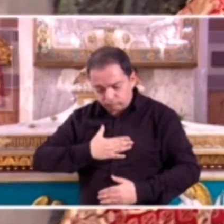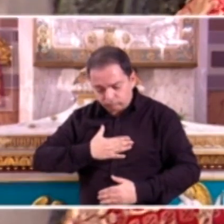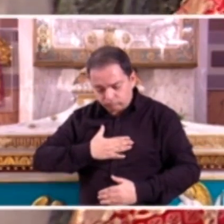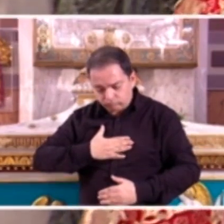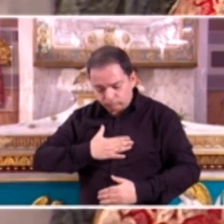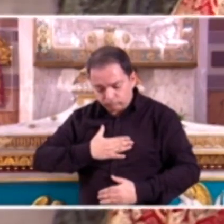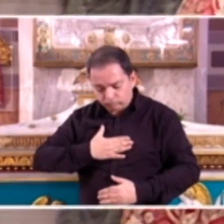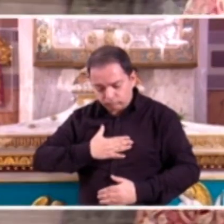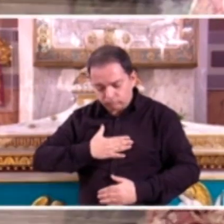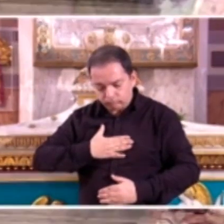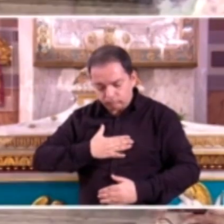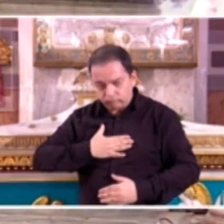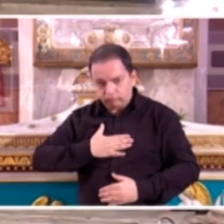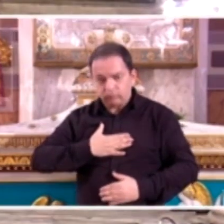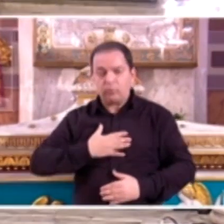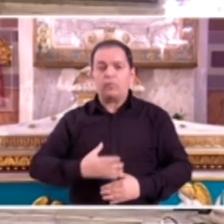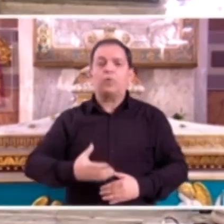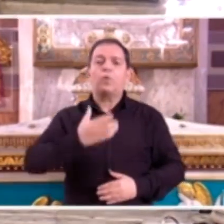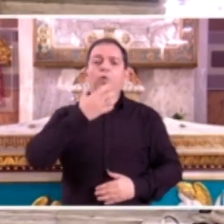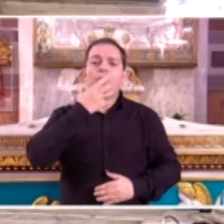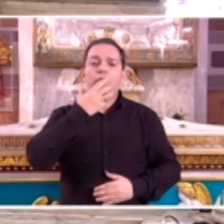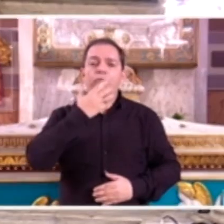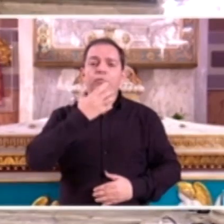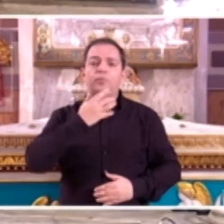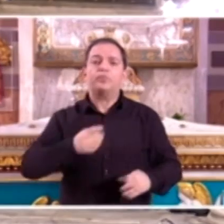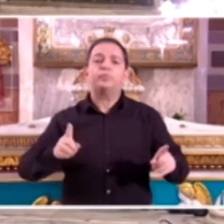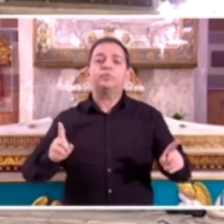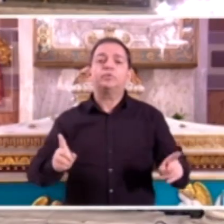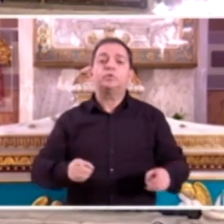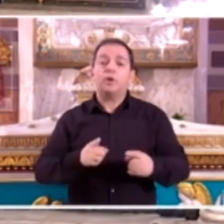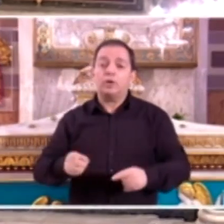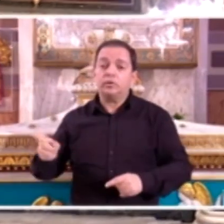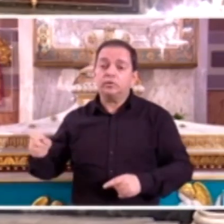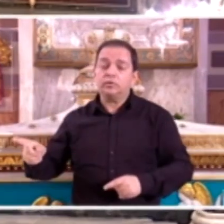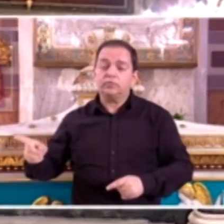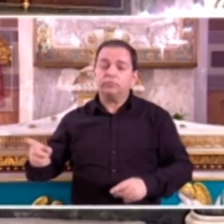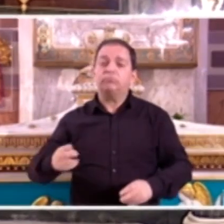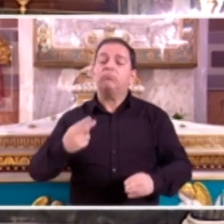Oh.